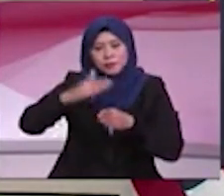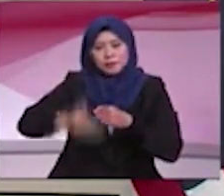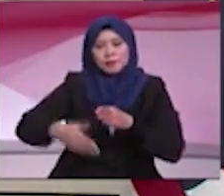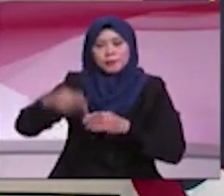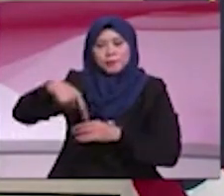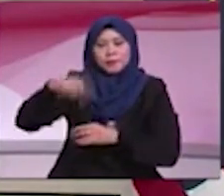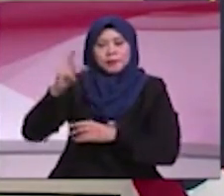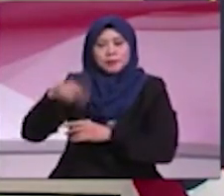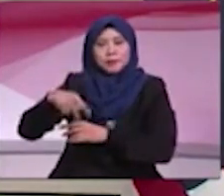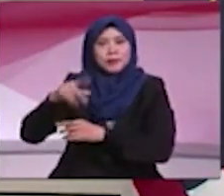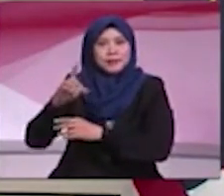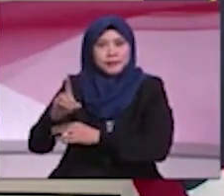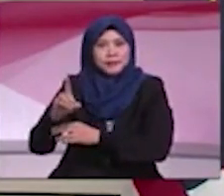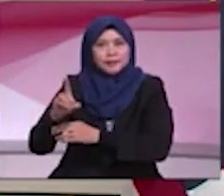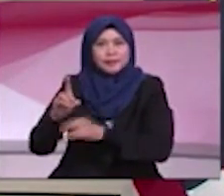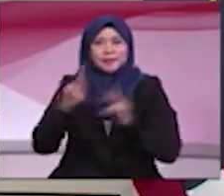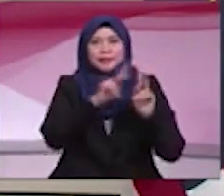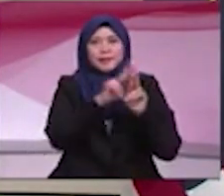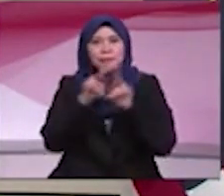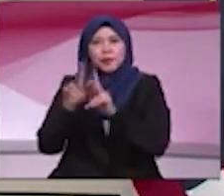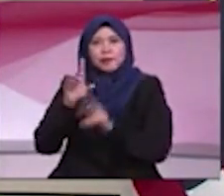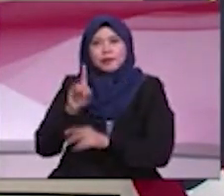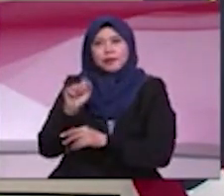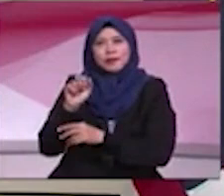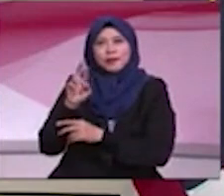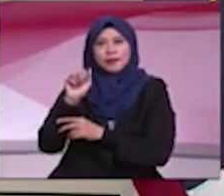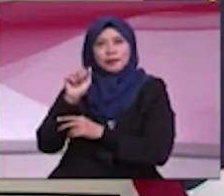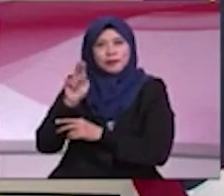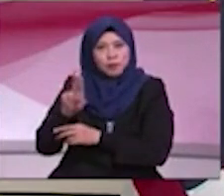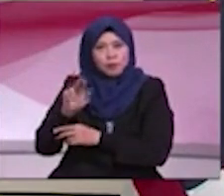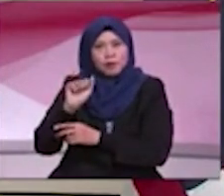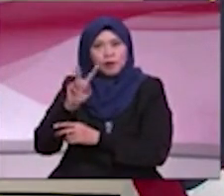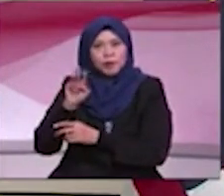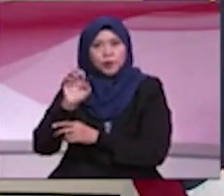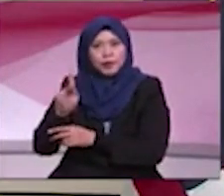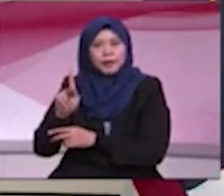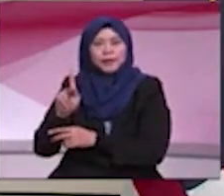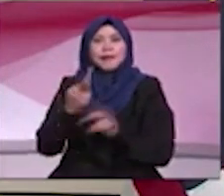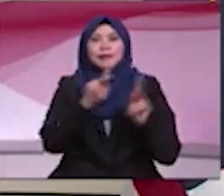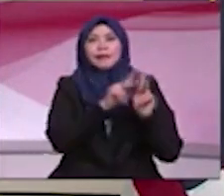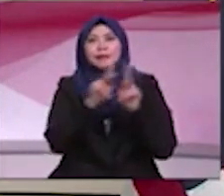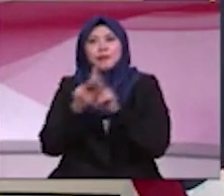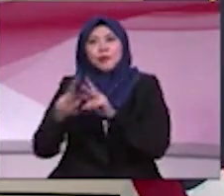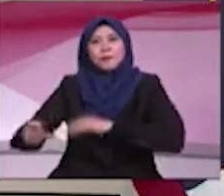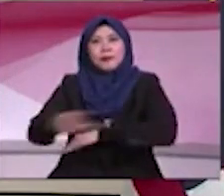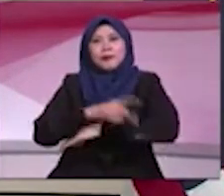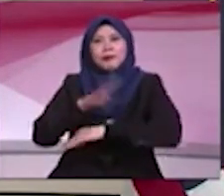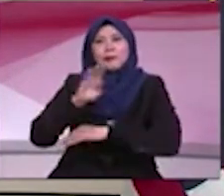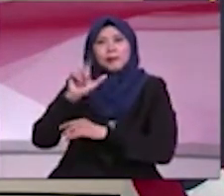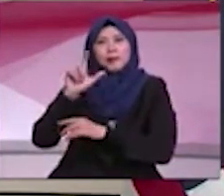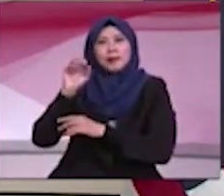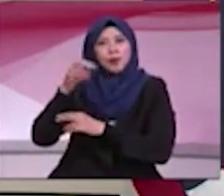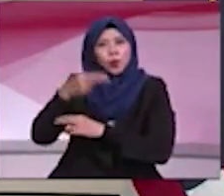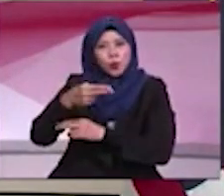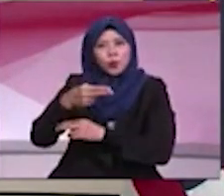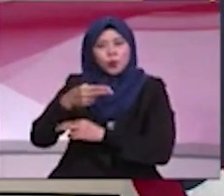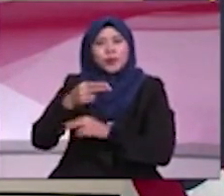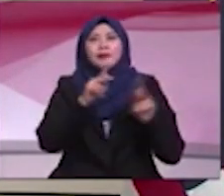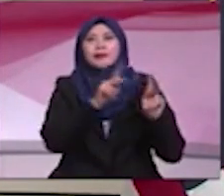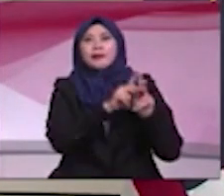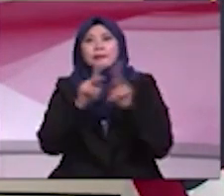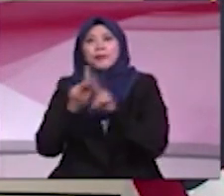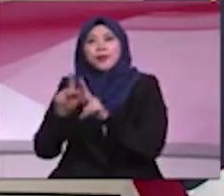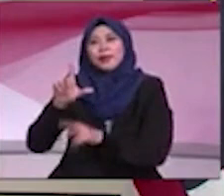vikipedi di kampung Darau aw di kampung Padang baluh dan kampung-kampung